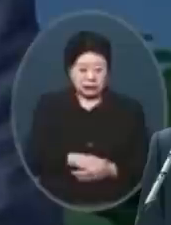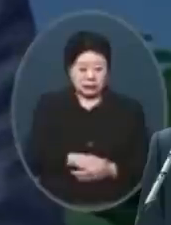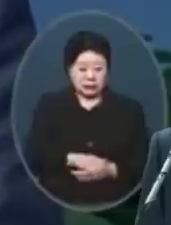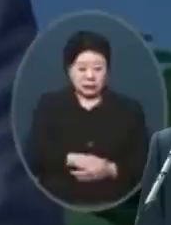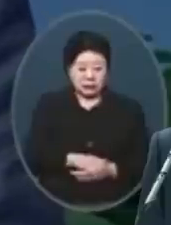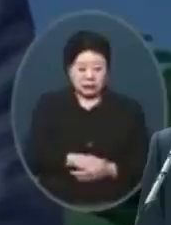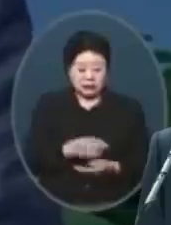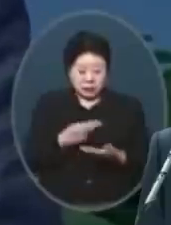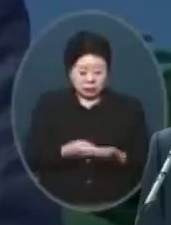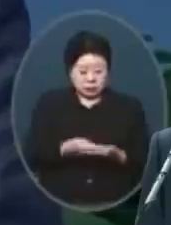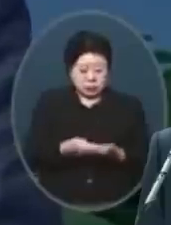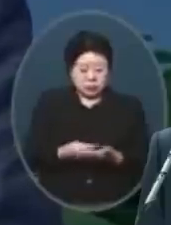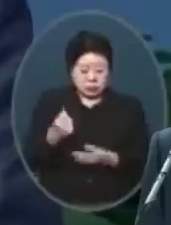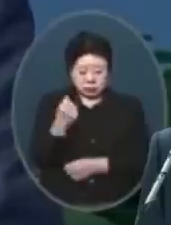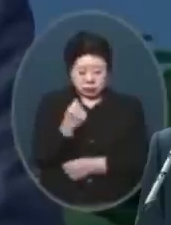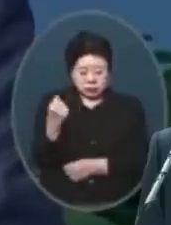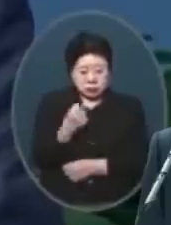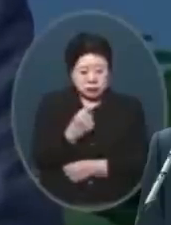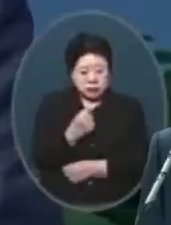침대가 흔들거려.